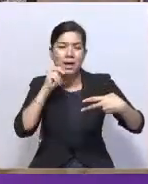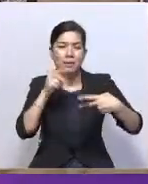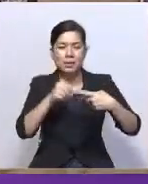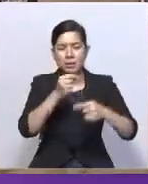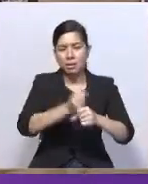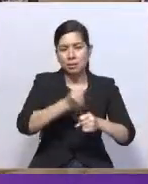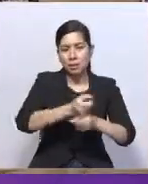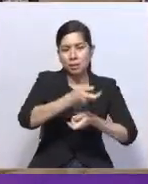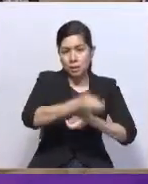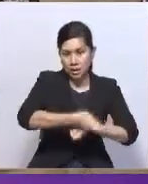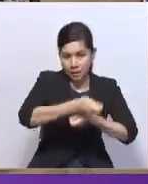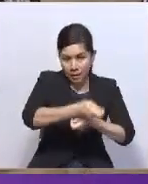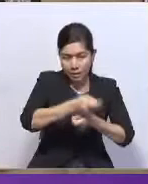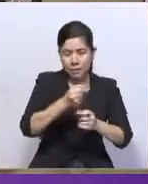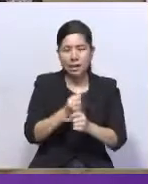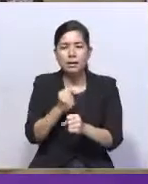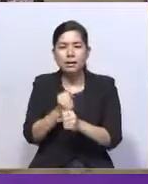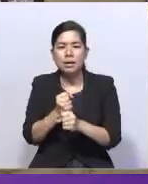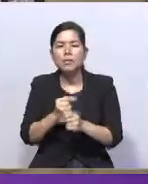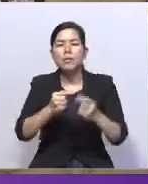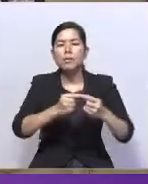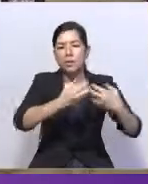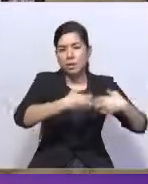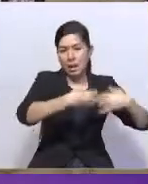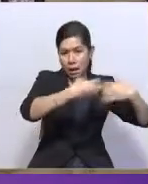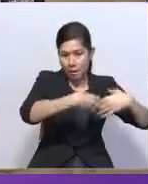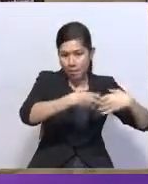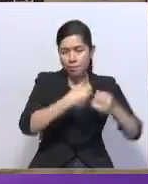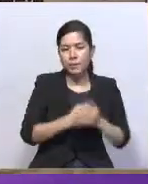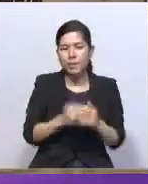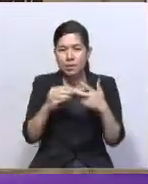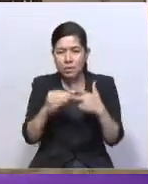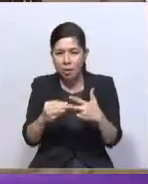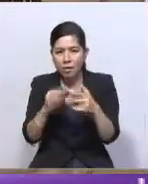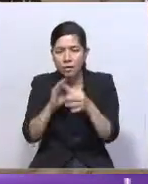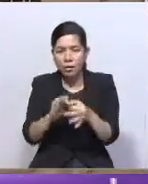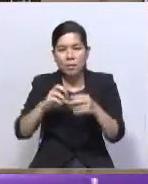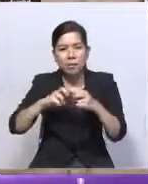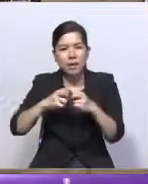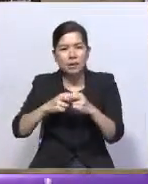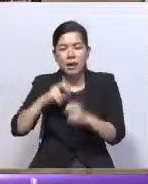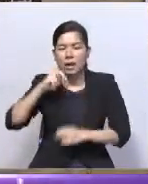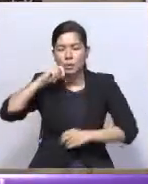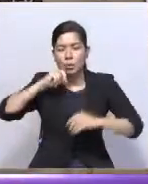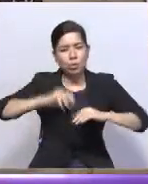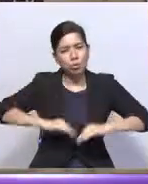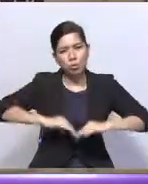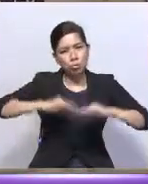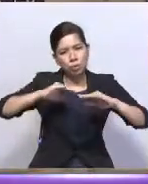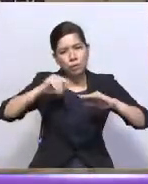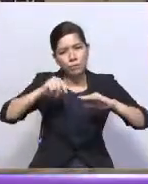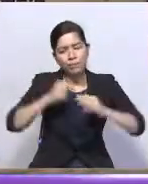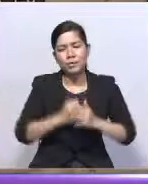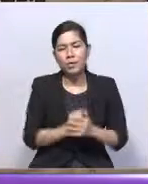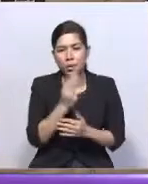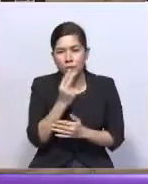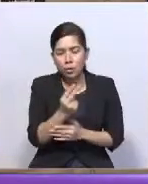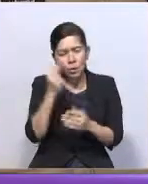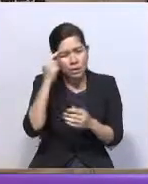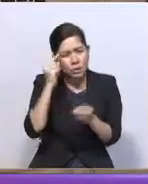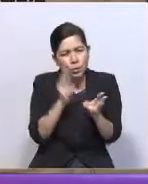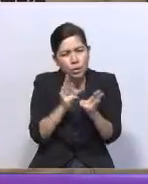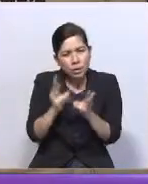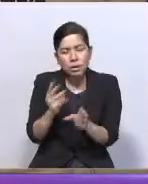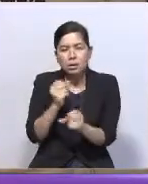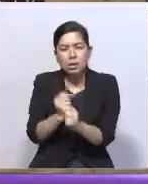ตรและภาคอุตสาหกรรมน้ำอุปโภคบริโภคแล้วอีกประเด็นนึงก็คือเรื่องของปัญหาน้ำท่วมนะครับวันนี้ก็จะต้องดูกันว่าจะทำอย่างไร